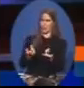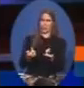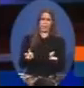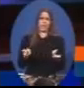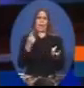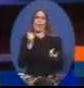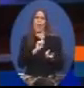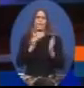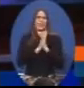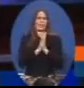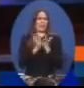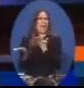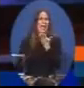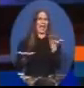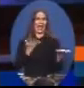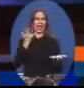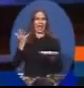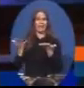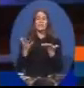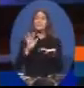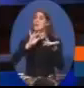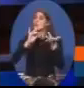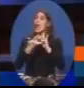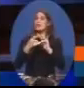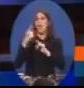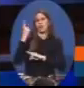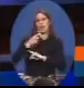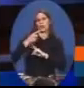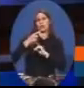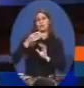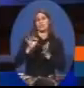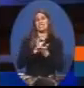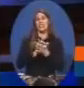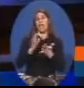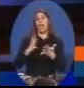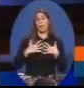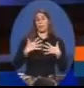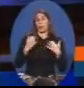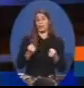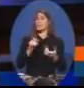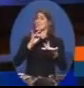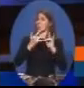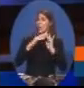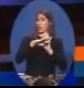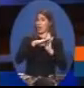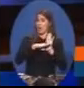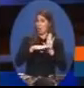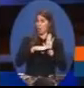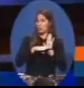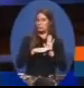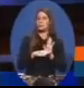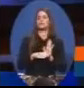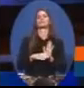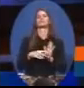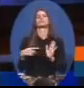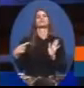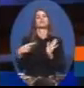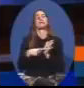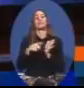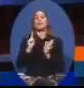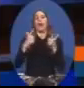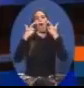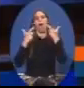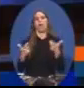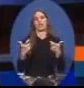מבקשות, וזה בניגוד להנחיות של משרד הבריאות, וזה בניגוד לחוק. ולכן צריכה להיות